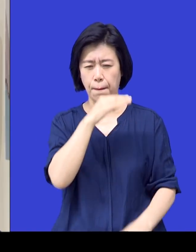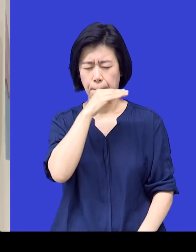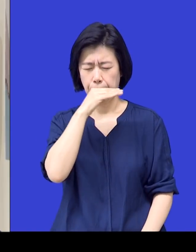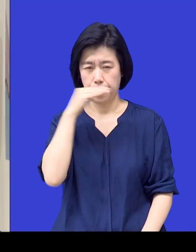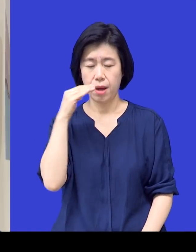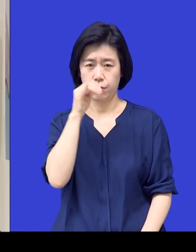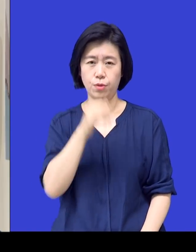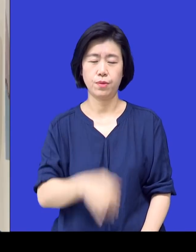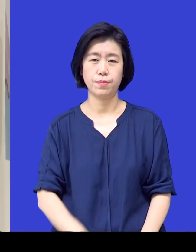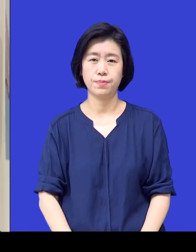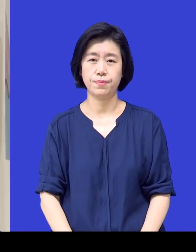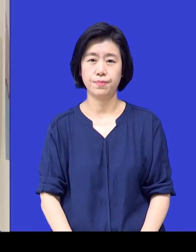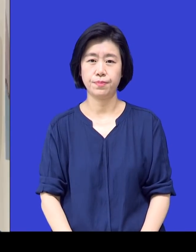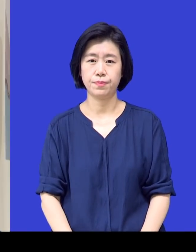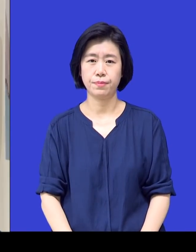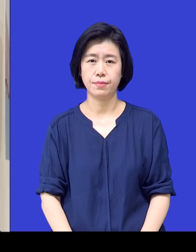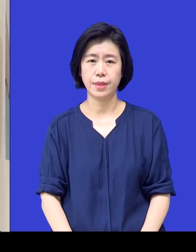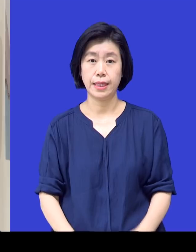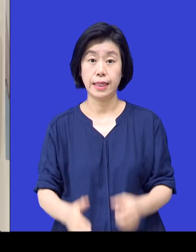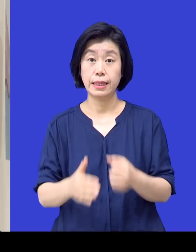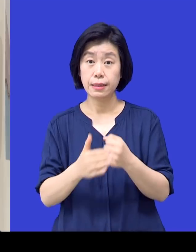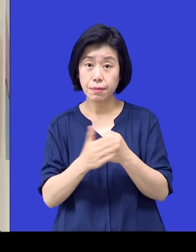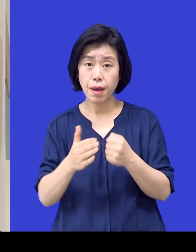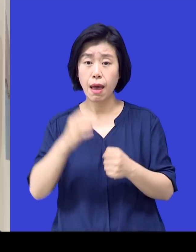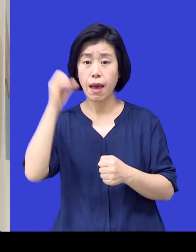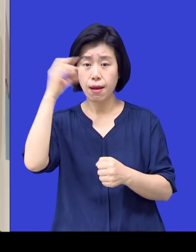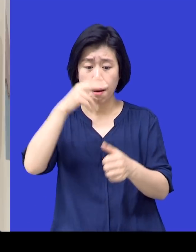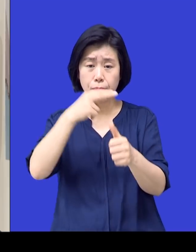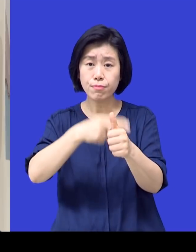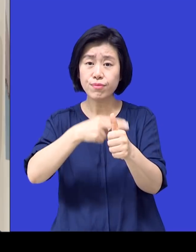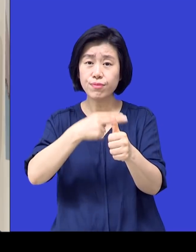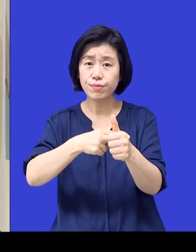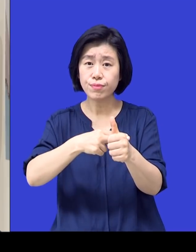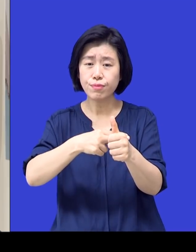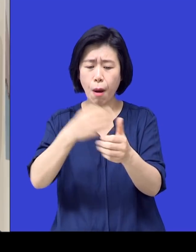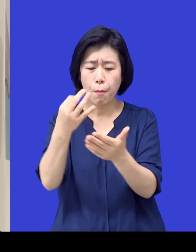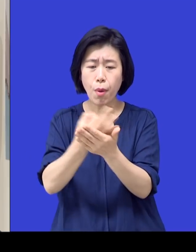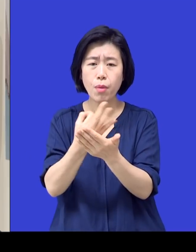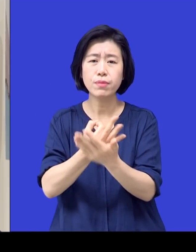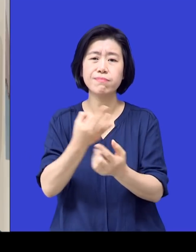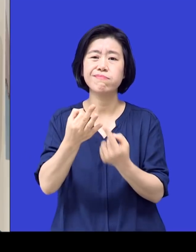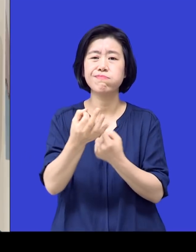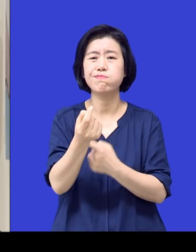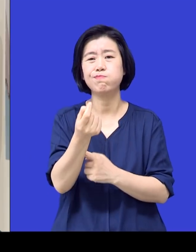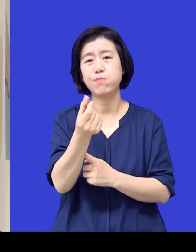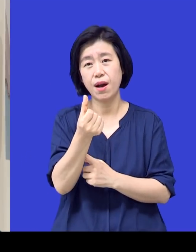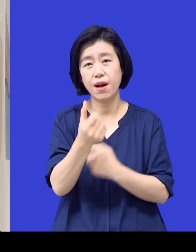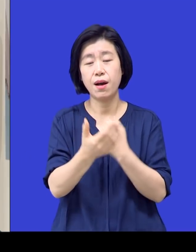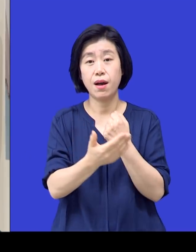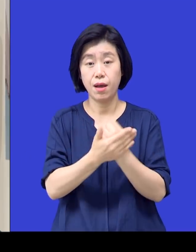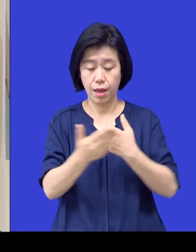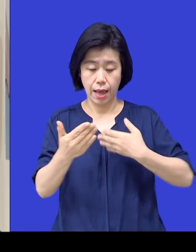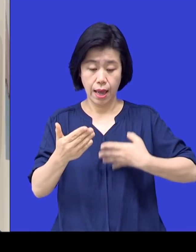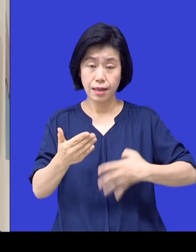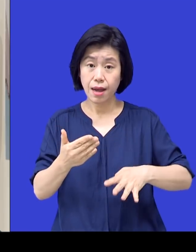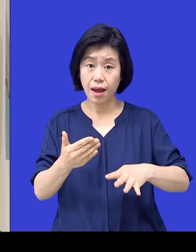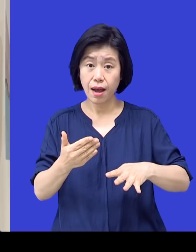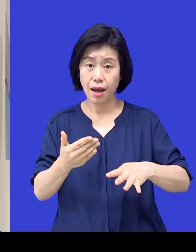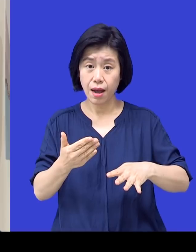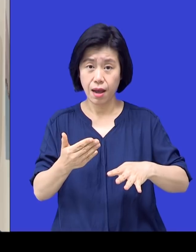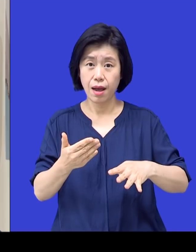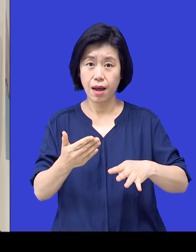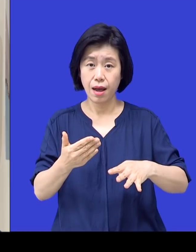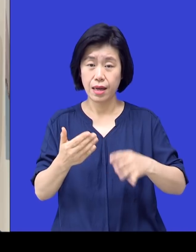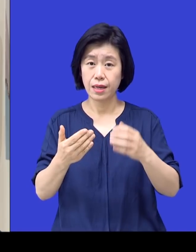본인의 누런 그 교사 월급 갖고는 우리 사형제를 자식을 교육시킬 수 없다.